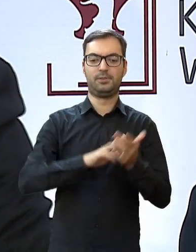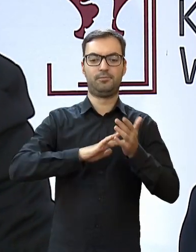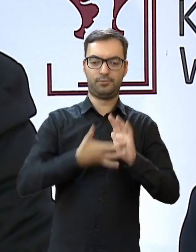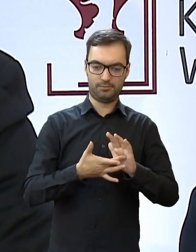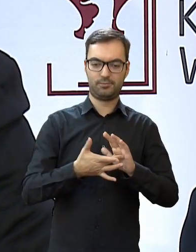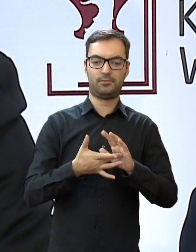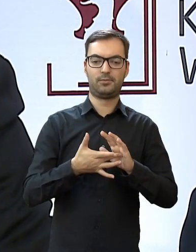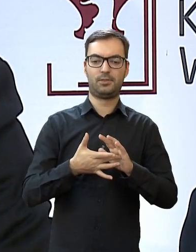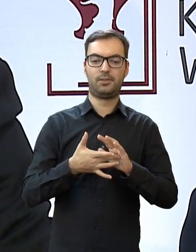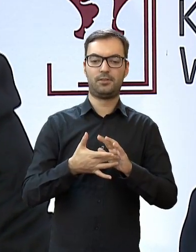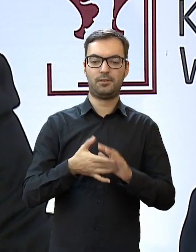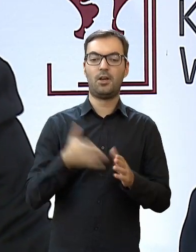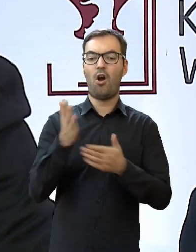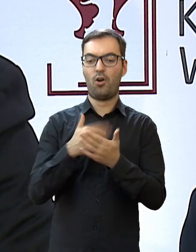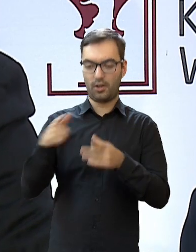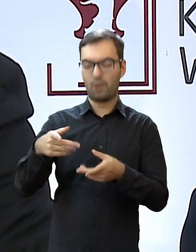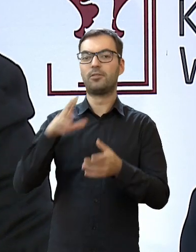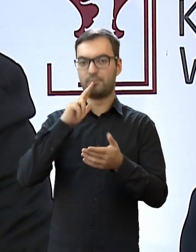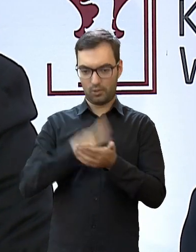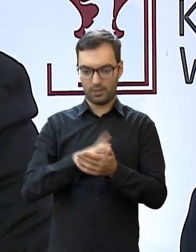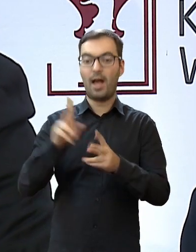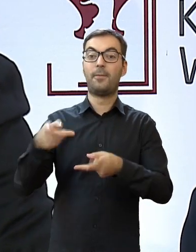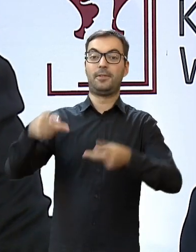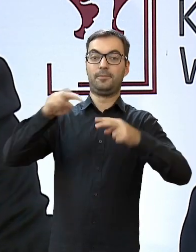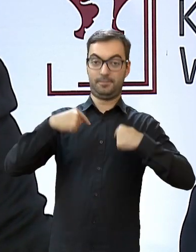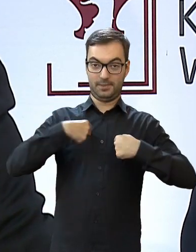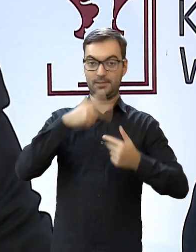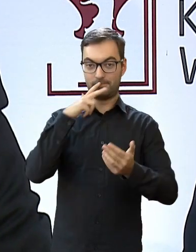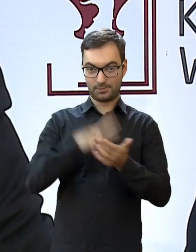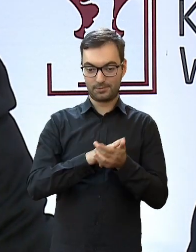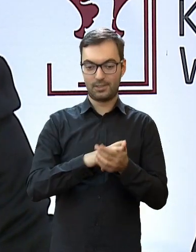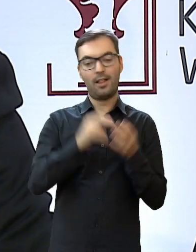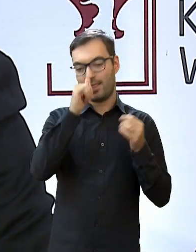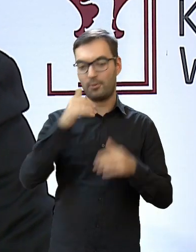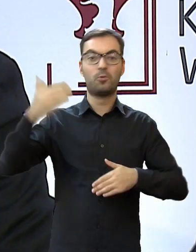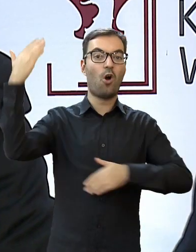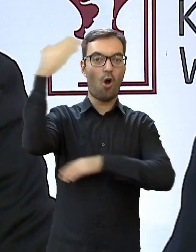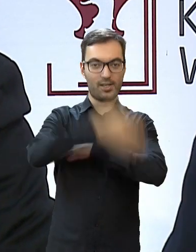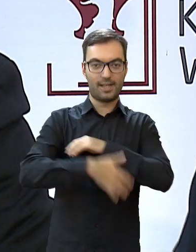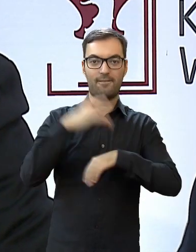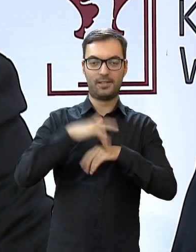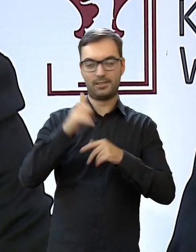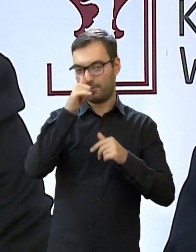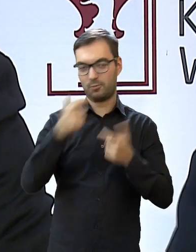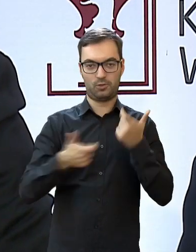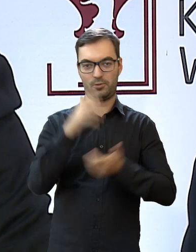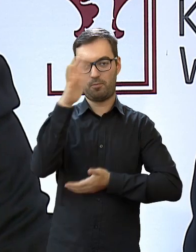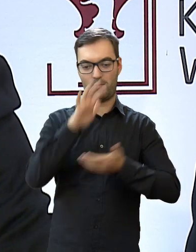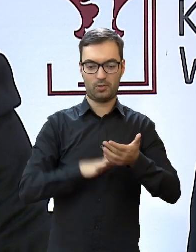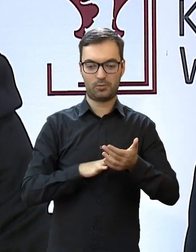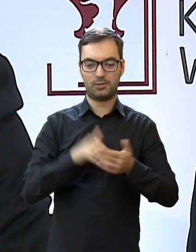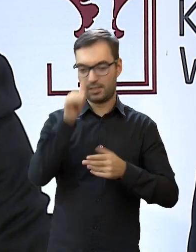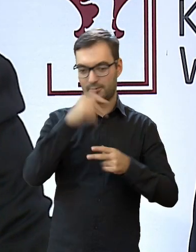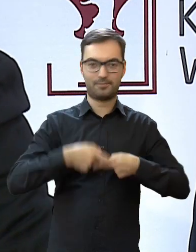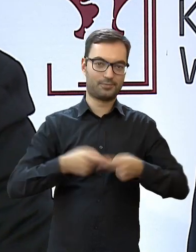protokoły Komisji Okręgowej nie trafią do nas i my ich nie zatwierdzimy, to nie możemy sporządzić protokołu wyników głosowania, wyników wyborów na